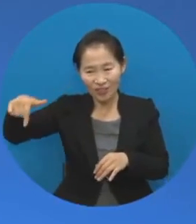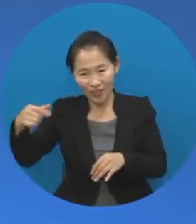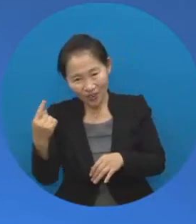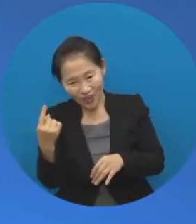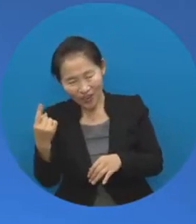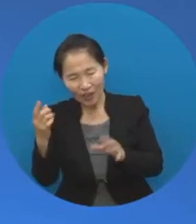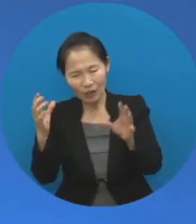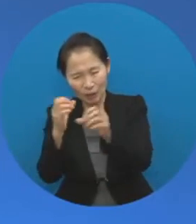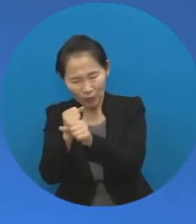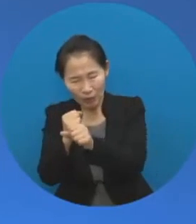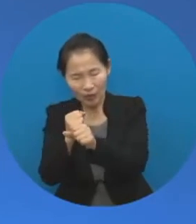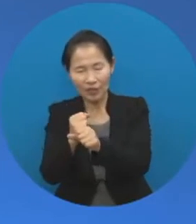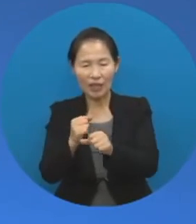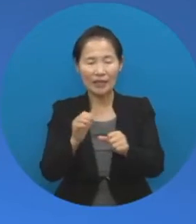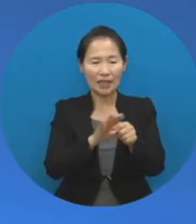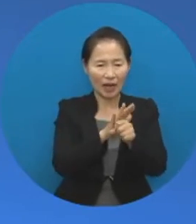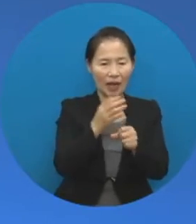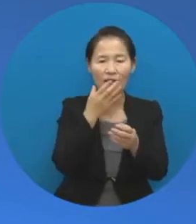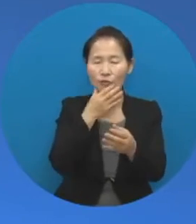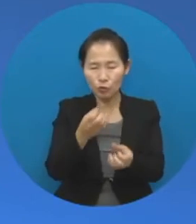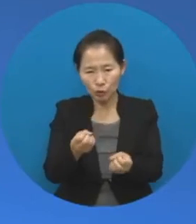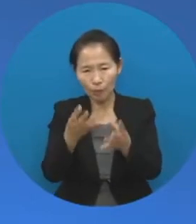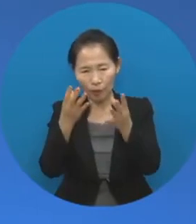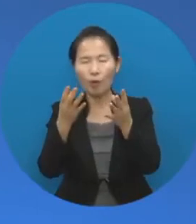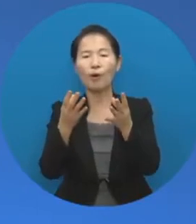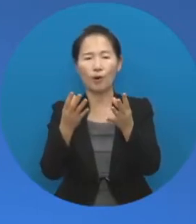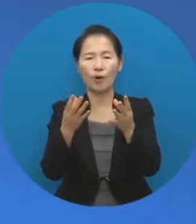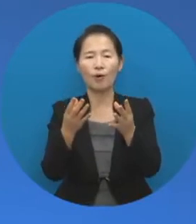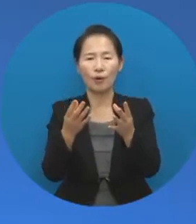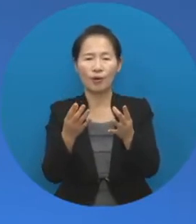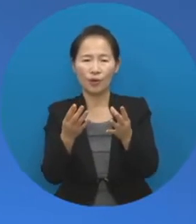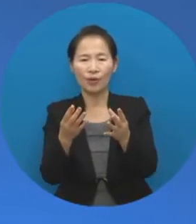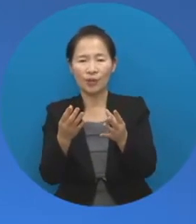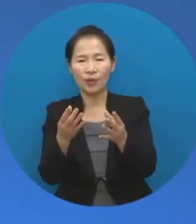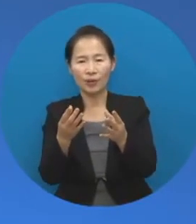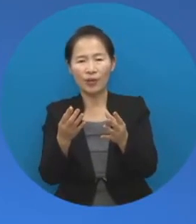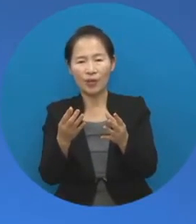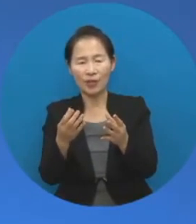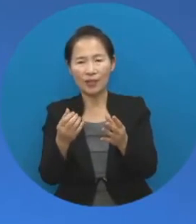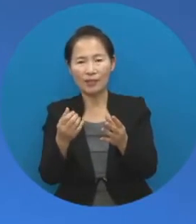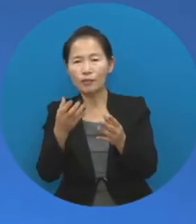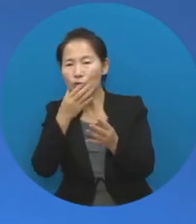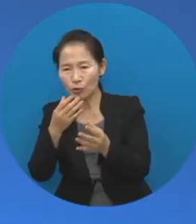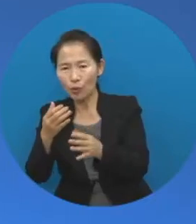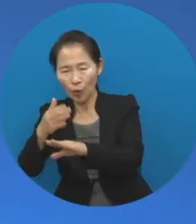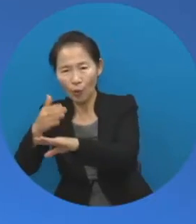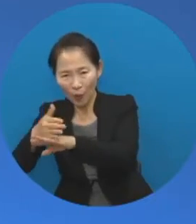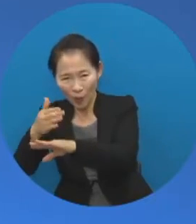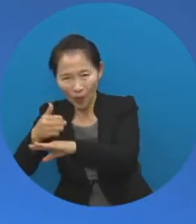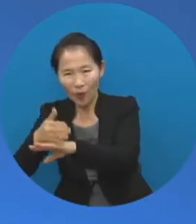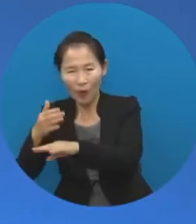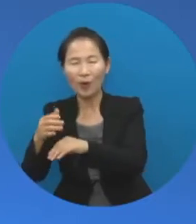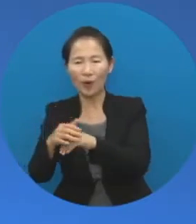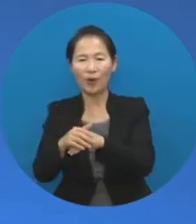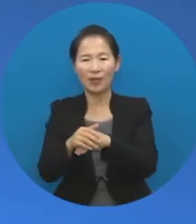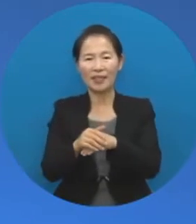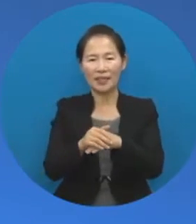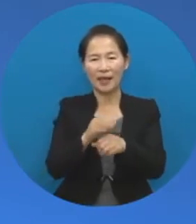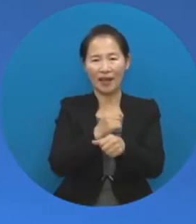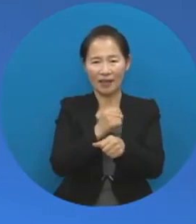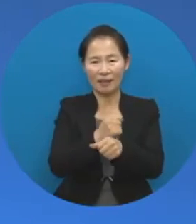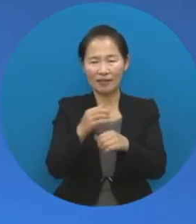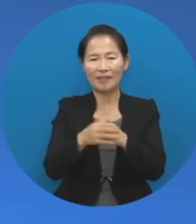그렇게 이제 사랑과 축복을 흘려보냈는데 제가 아까 제가 사는 모든 게 사명이라 그랬잖아요.